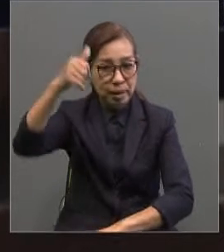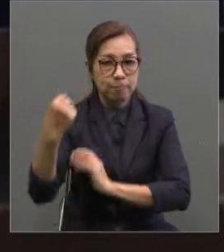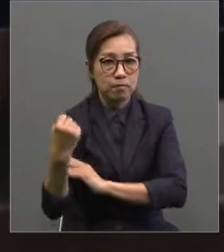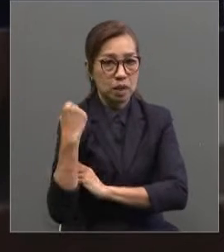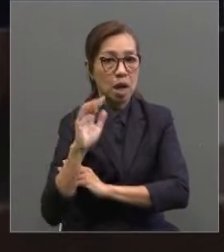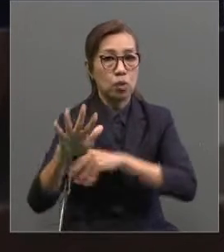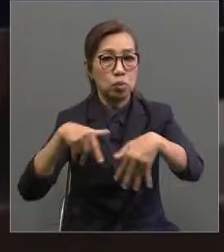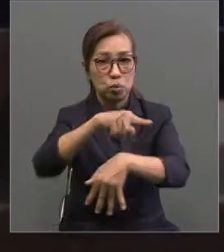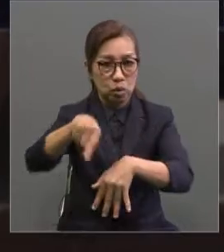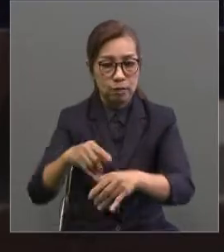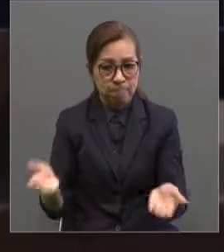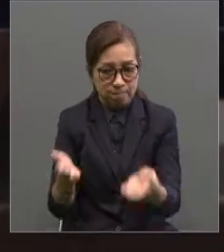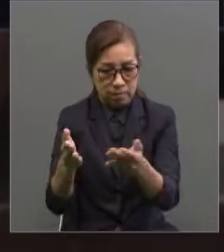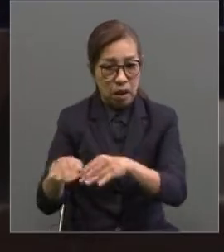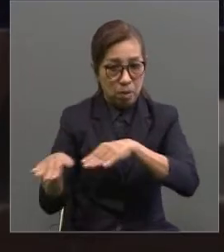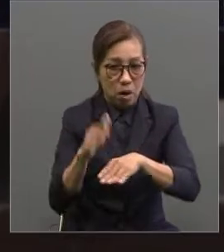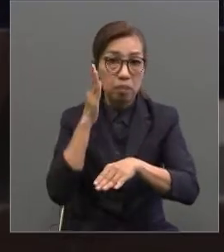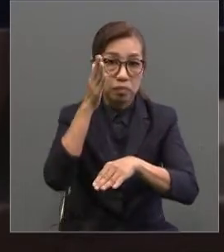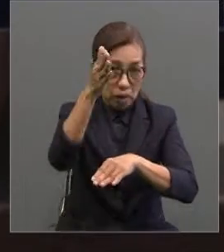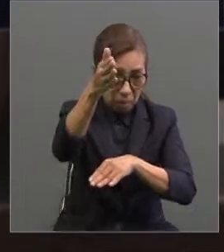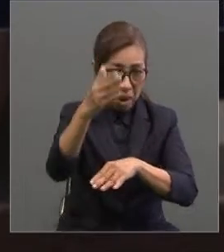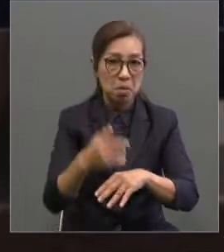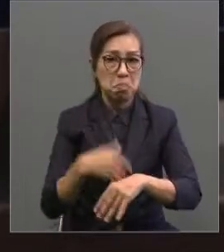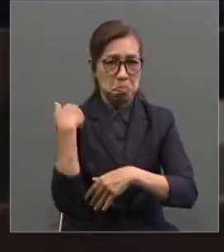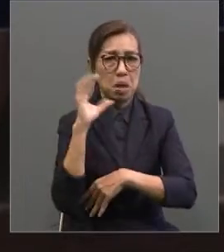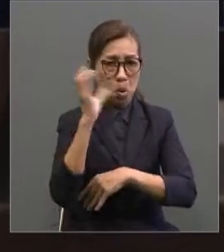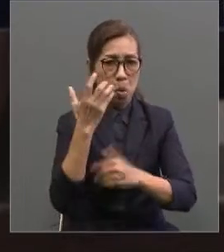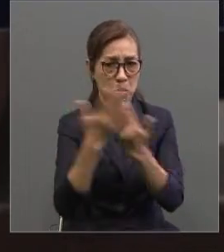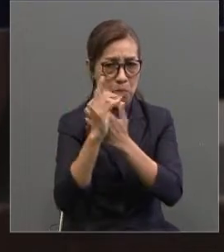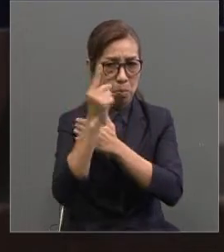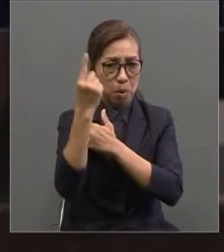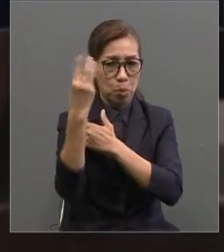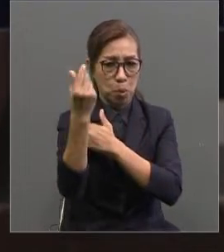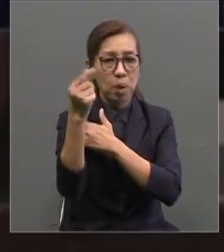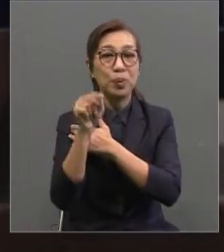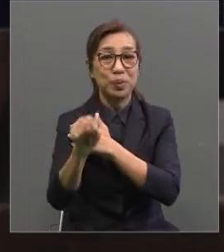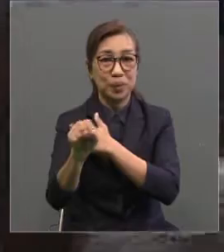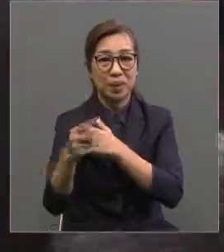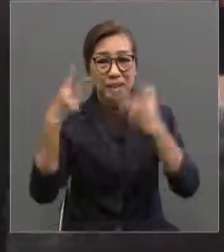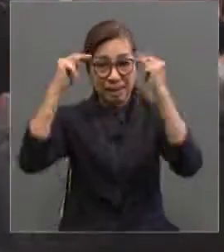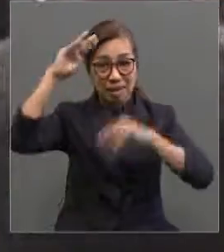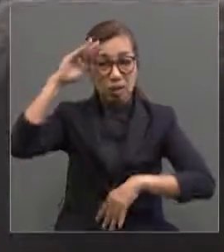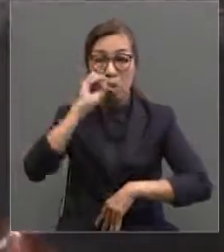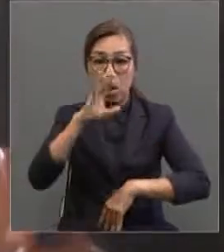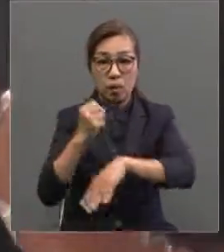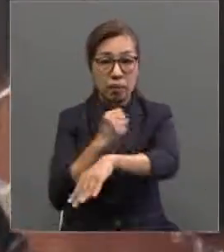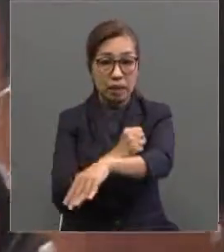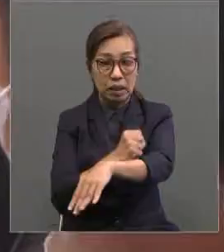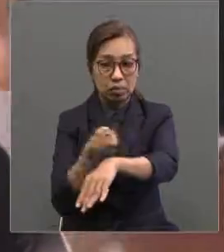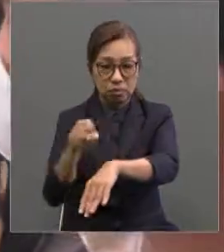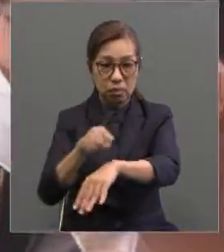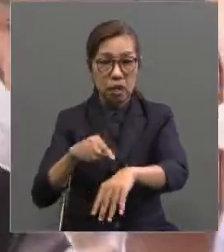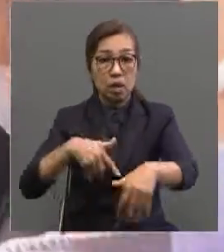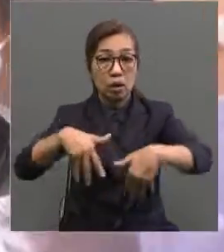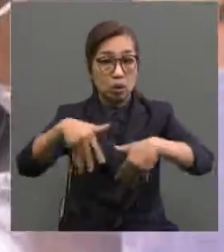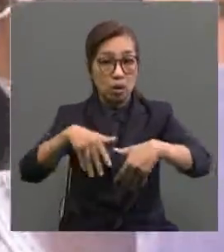แข็งของพื้นที่ตนเองให้พร้อมรับกับความเปลี่ยนแปลงที่เป็นไปอย่างรวดเร็ว การที่ท่านนายกเนี่ยประกาศขึ้นค่าตอบแทนสำหรับผู้บริห